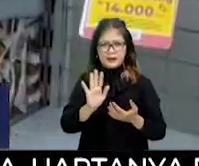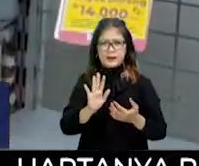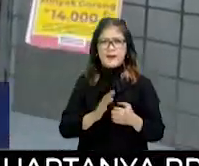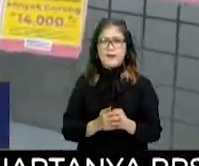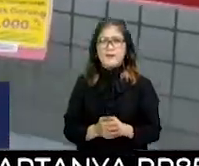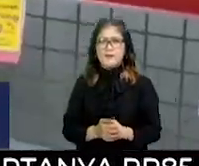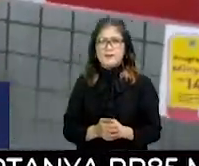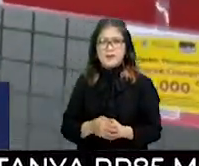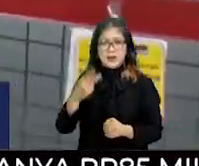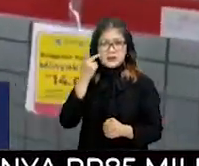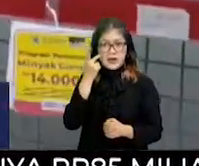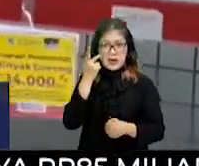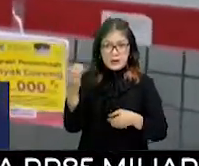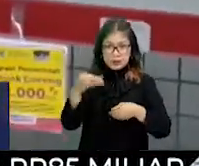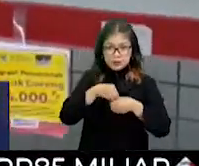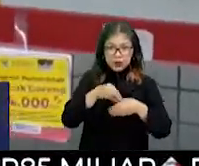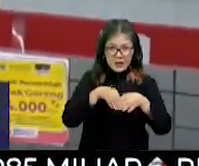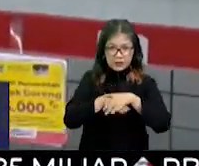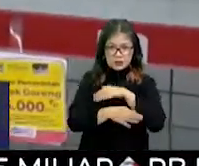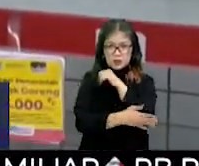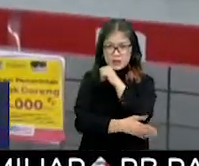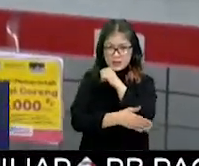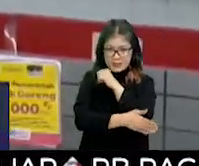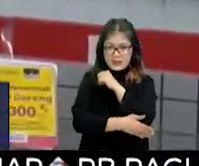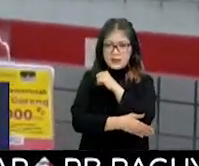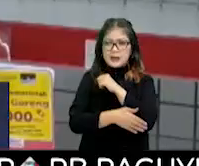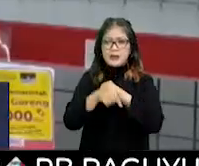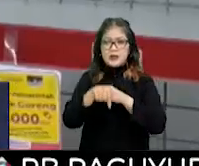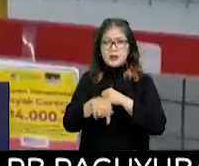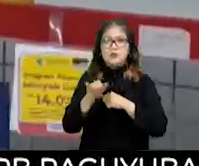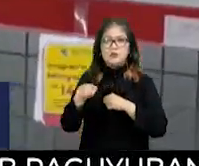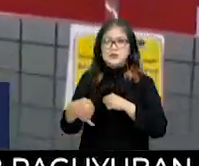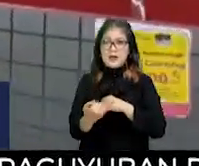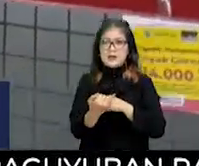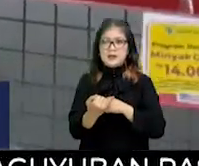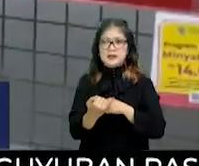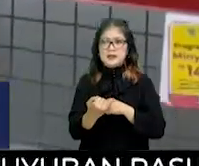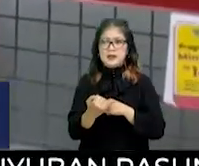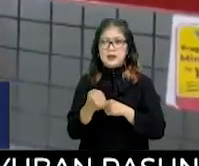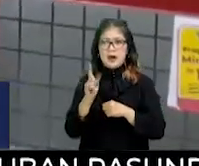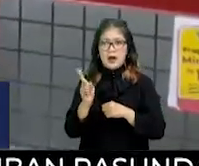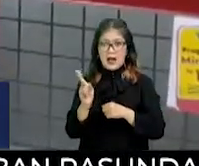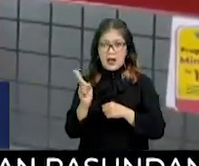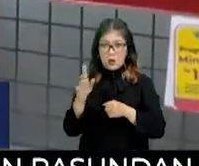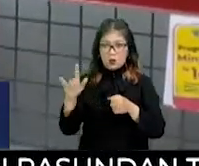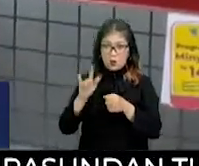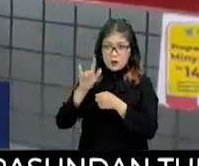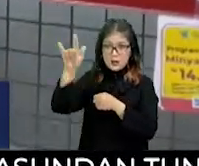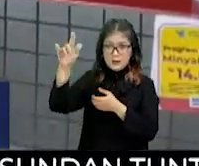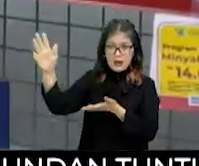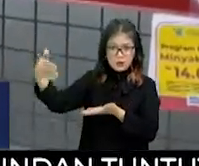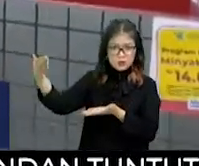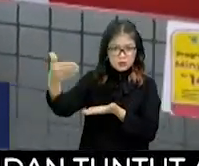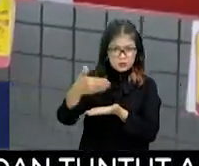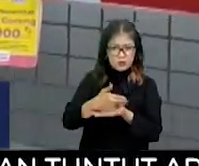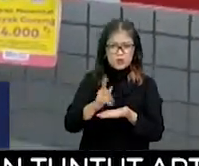negeri, Kementerian Perdagangan juga mewajibkan eksportir mencatatkan ekspor produk minyak sawit. Bagi produsen maupun eksportir yang